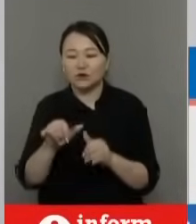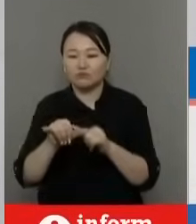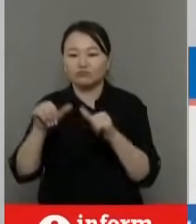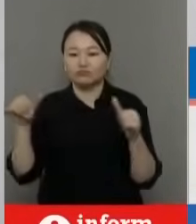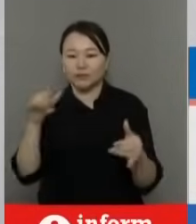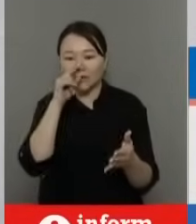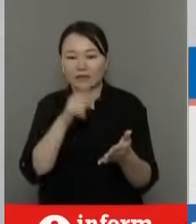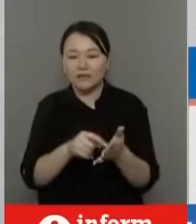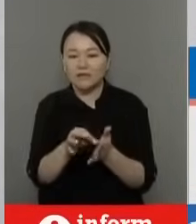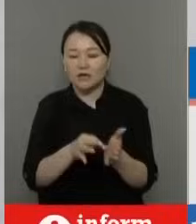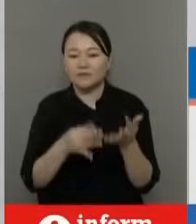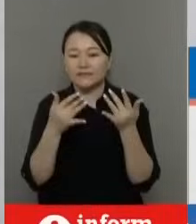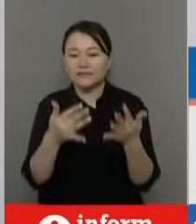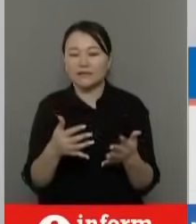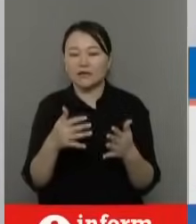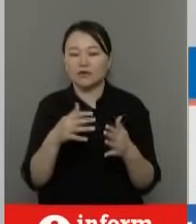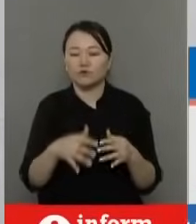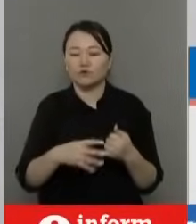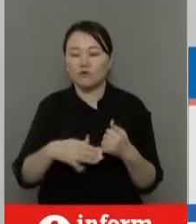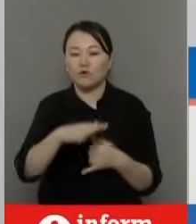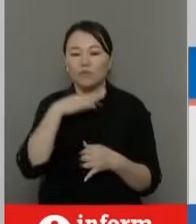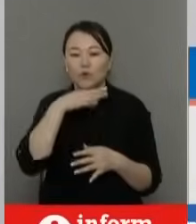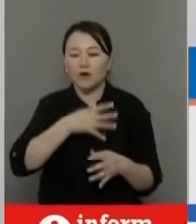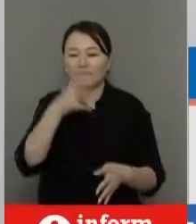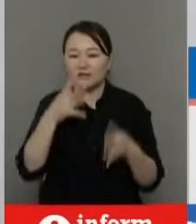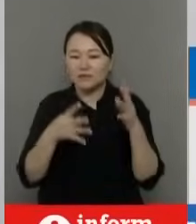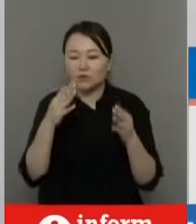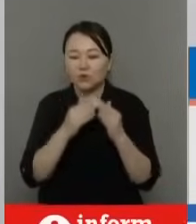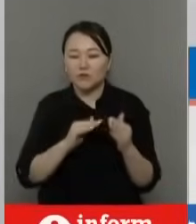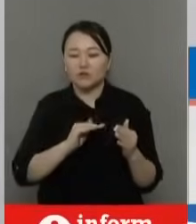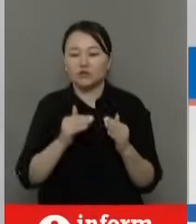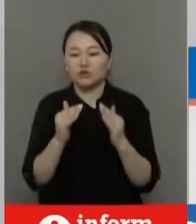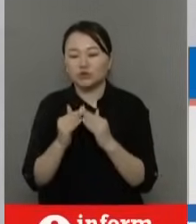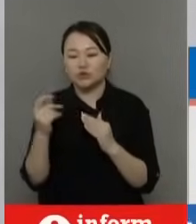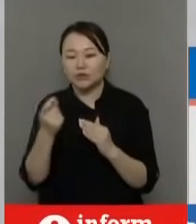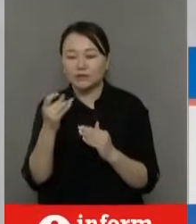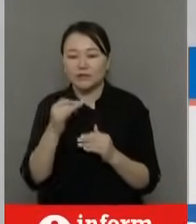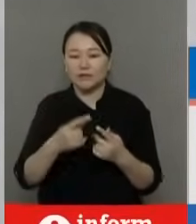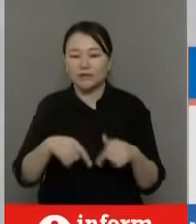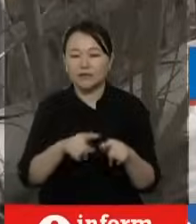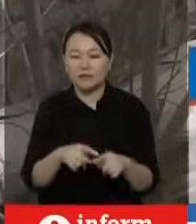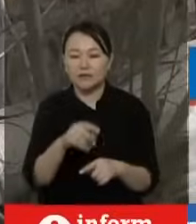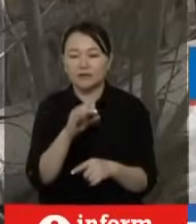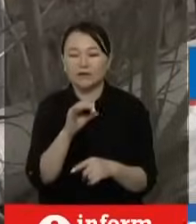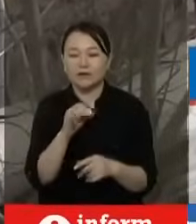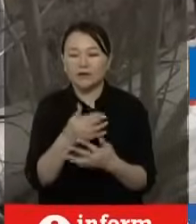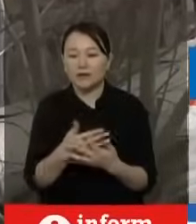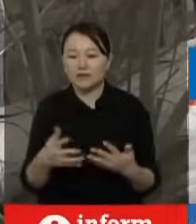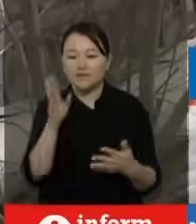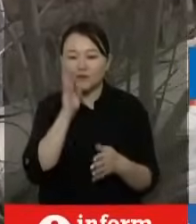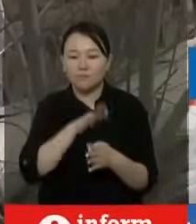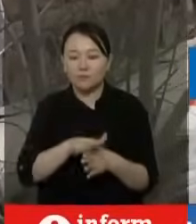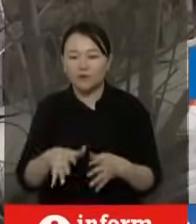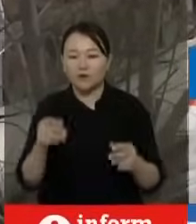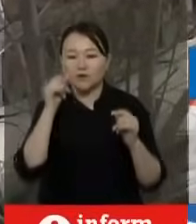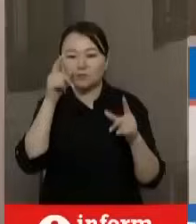оказались затоплены сразу несколько дворов многоквартирных домов, частный сектор и ряд объектов инфраструктуры. Прибывающая вода разбудила